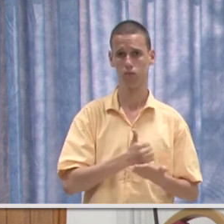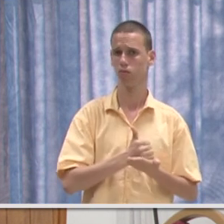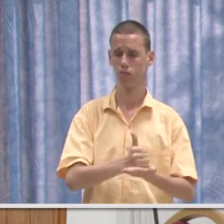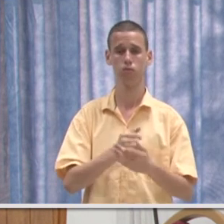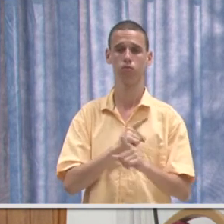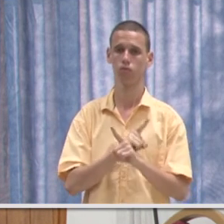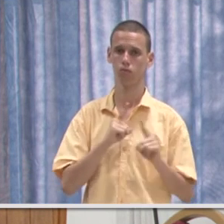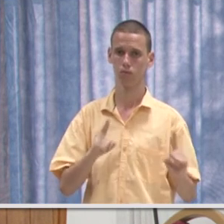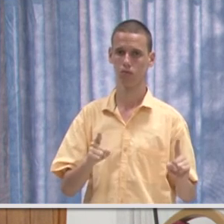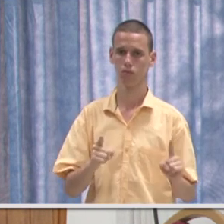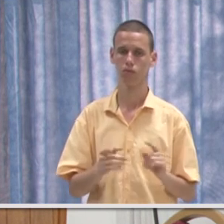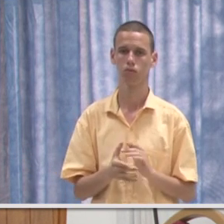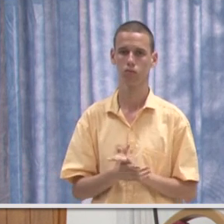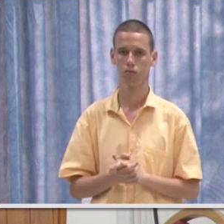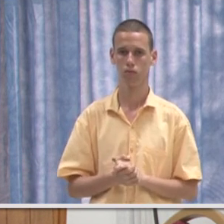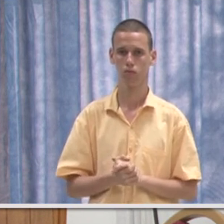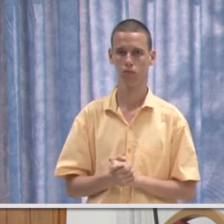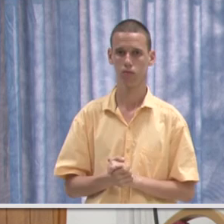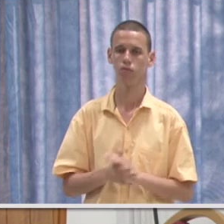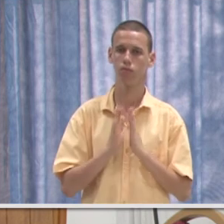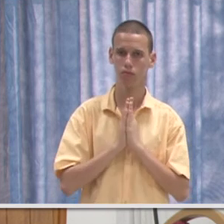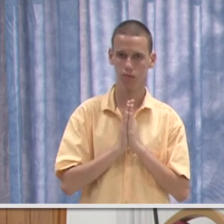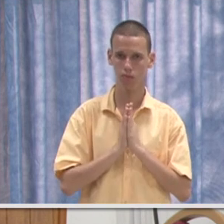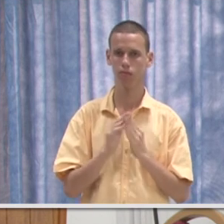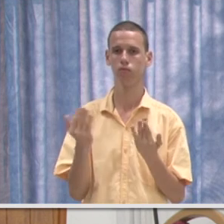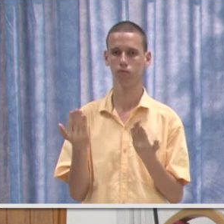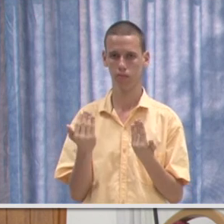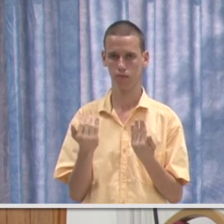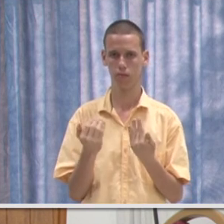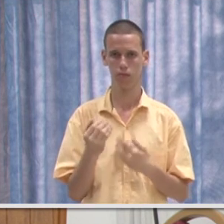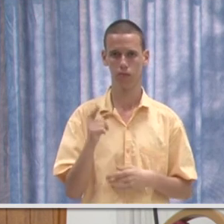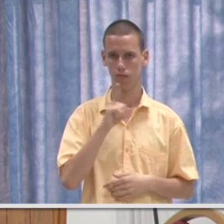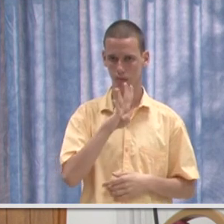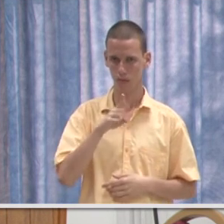on nous s'est corporé jusqu'à là, ça, moment quarantaine a fini pour vous.